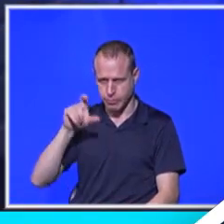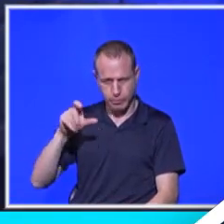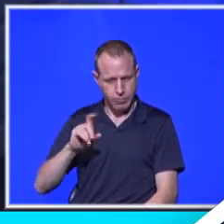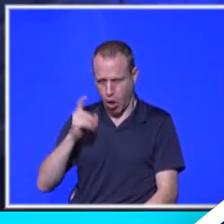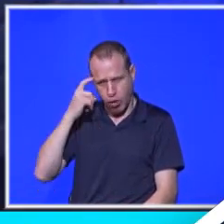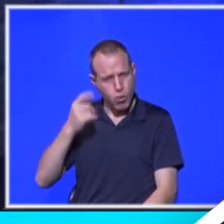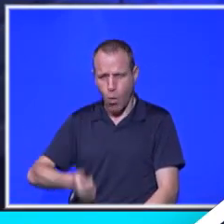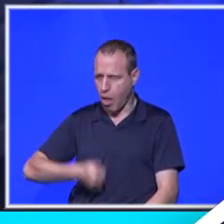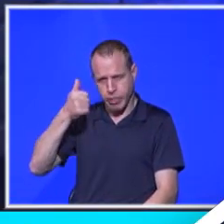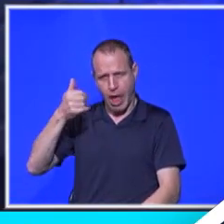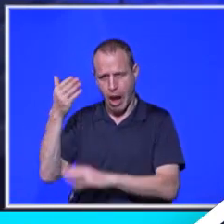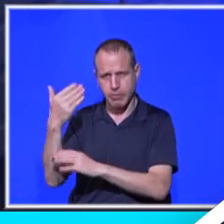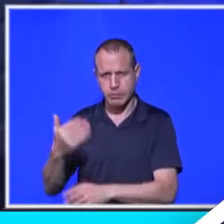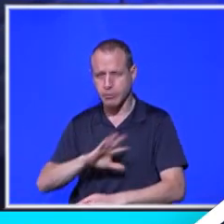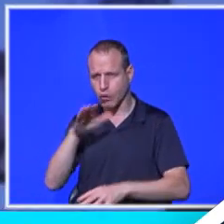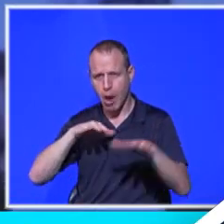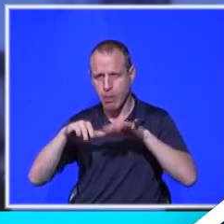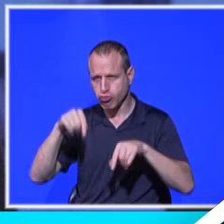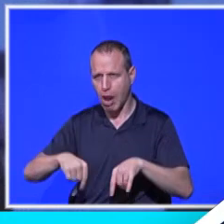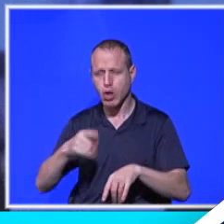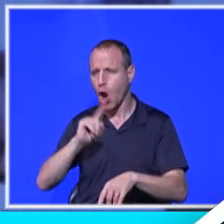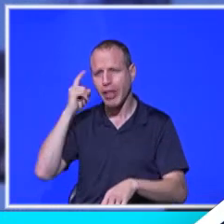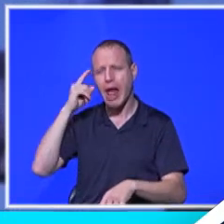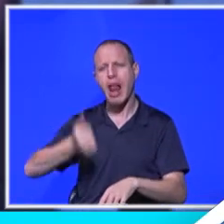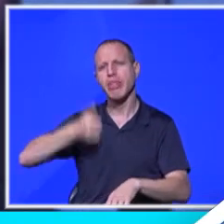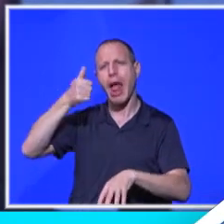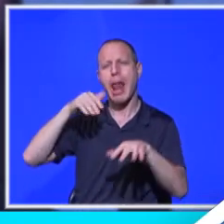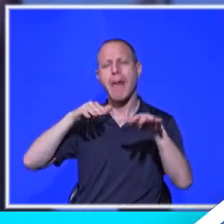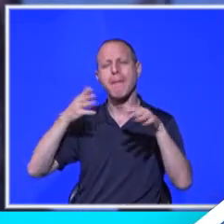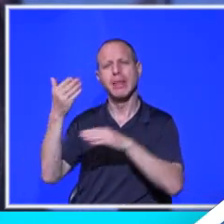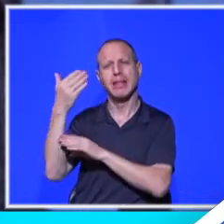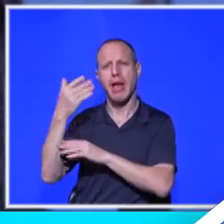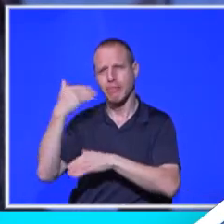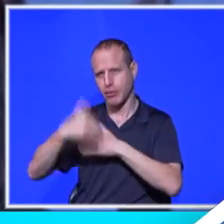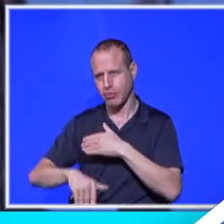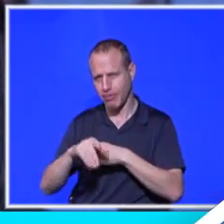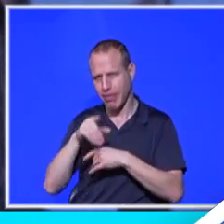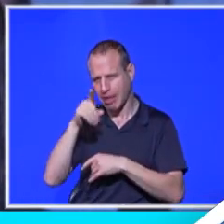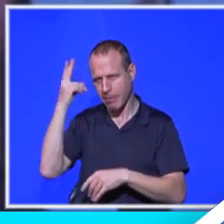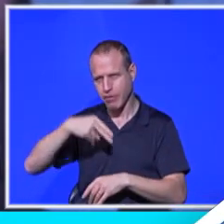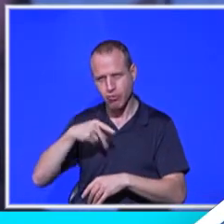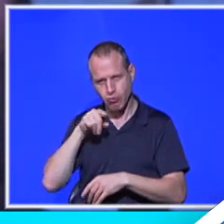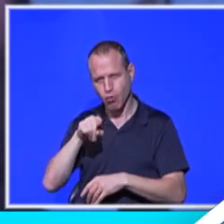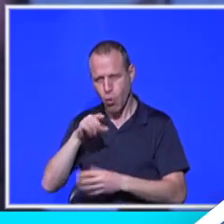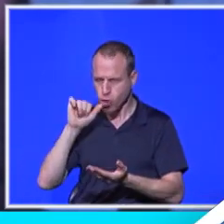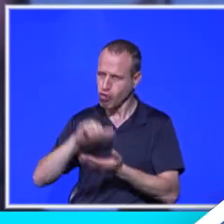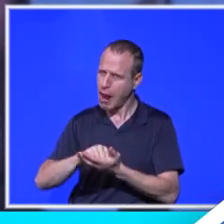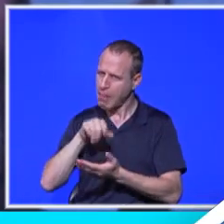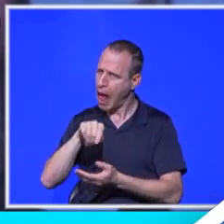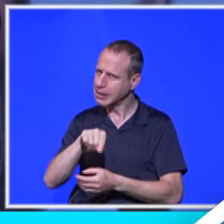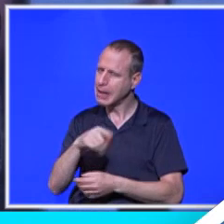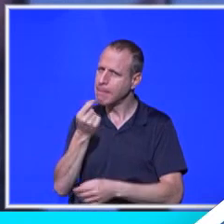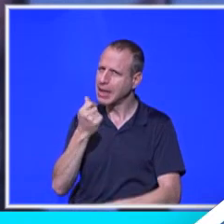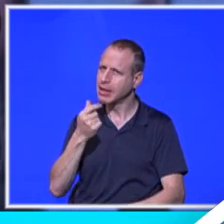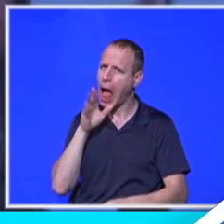לא ידעו לנהל את המדינה. כל הממשלה הזאת לא ידעה לנהל את המדינה. ובסופו של דבר אתה מבין ש... הוא כנראה ישלם על זה מחיר,